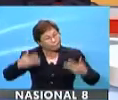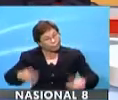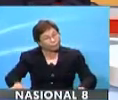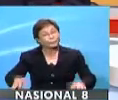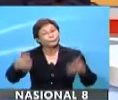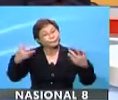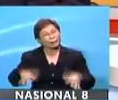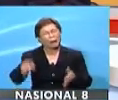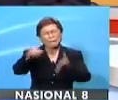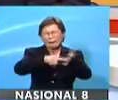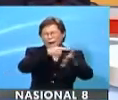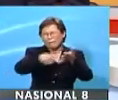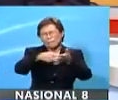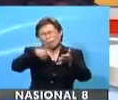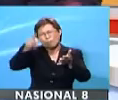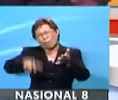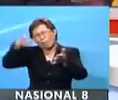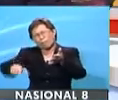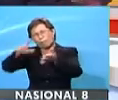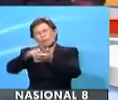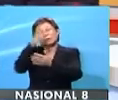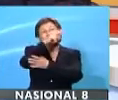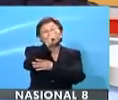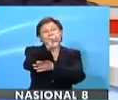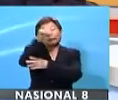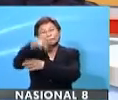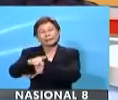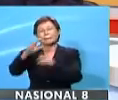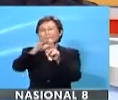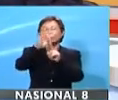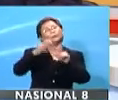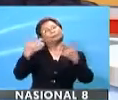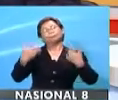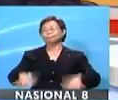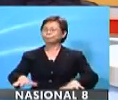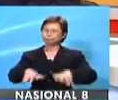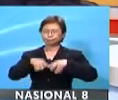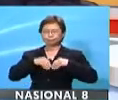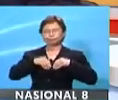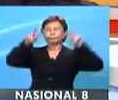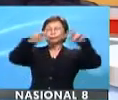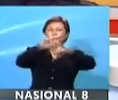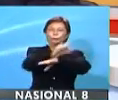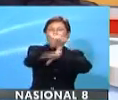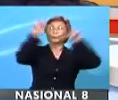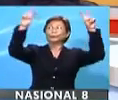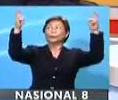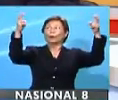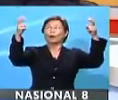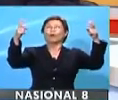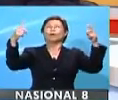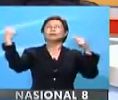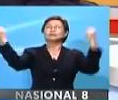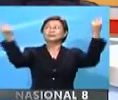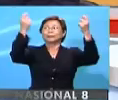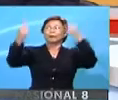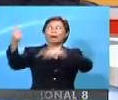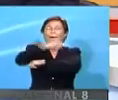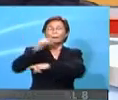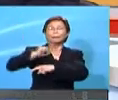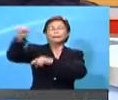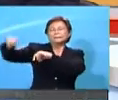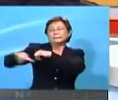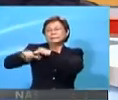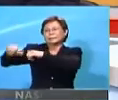Selepas dikritik banyak pihak, kerajaan DAP Pulau Pinang akhirnya akur untuk menggunakan tema sambutan Hari Kebangsaan selaras dengan Kerajaan